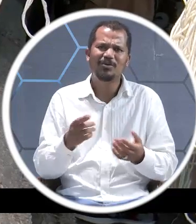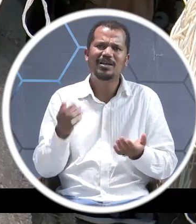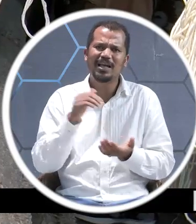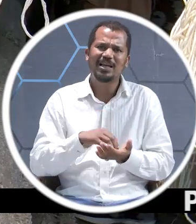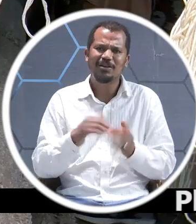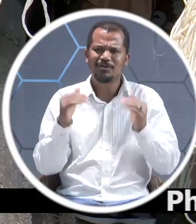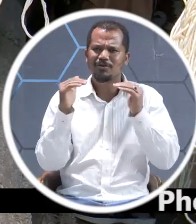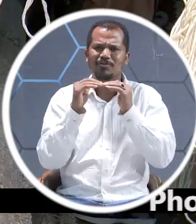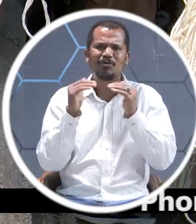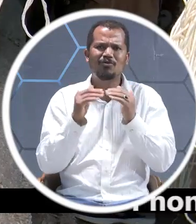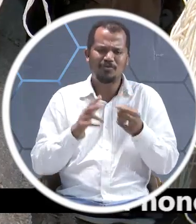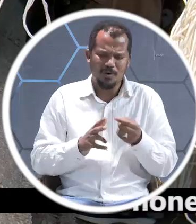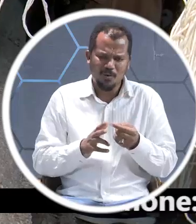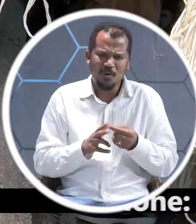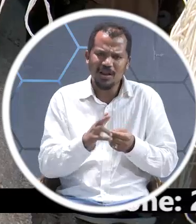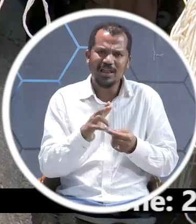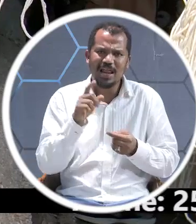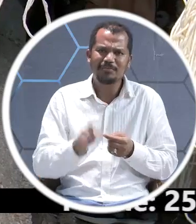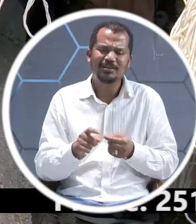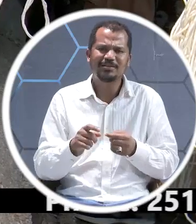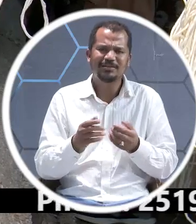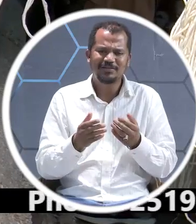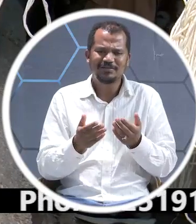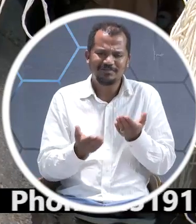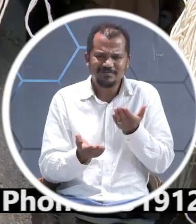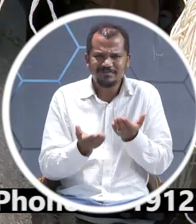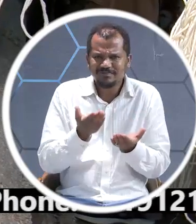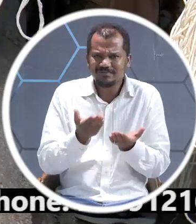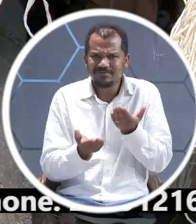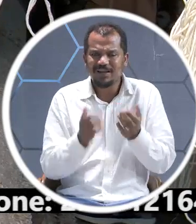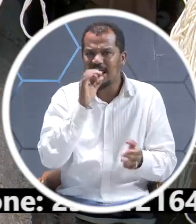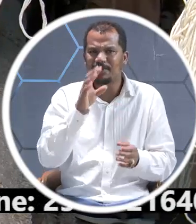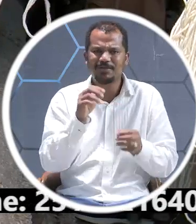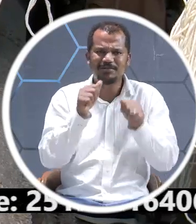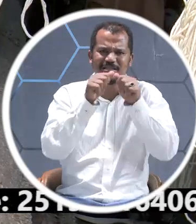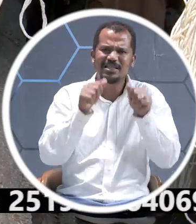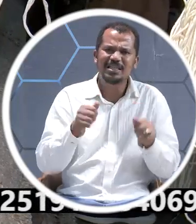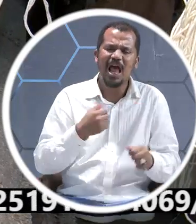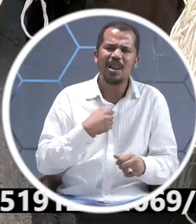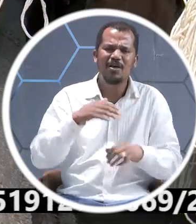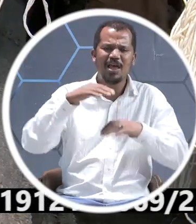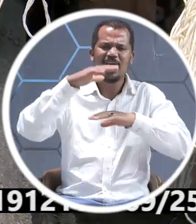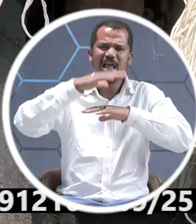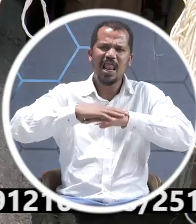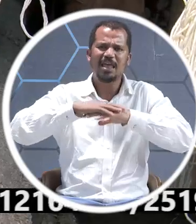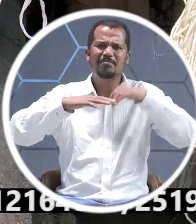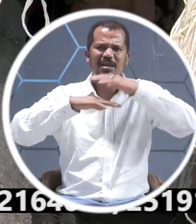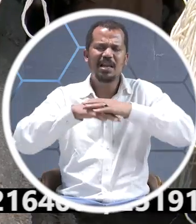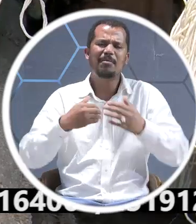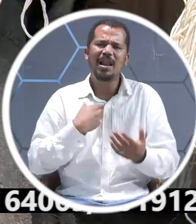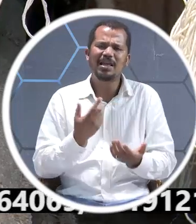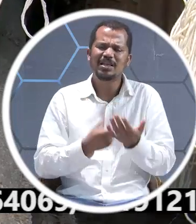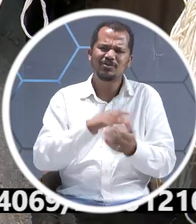እንደገና ደግሞ በእኩል መቆረጥ አለበት፣ መዛነፍ የለበትም። እንደገና ዲዛይን አለው፣ ከላይ የሚደረብ ነገር